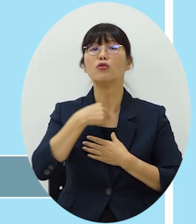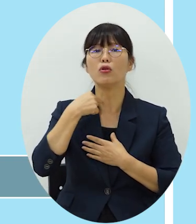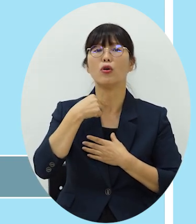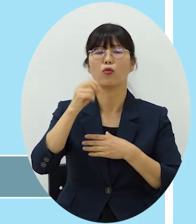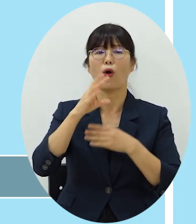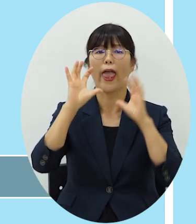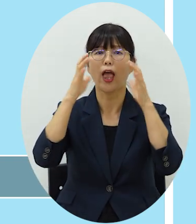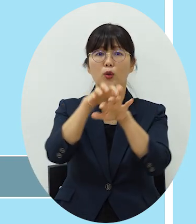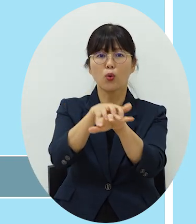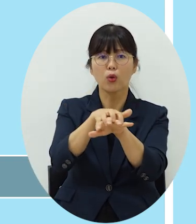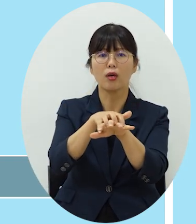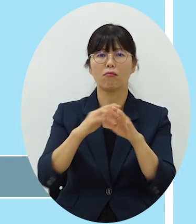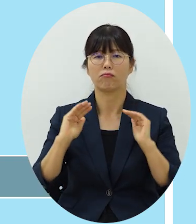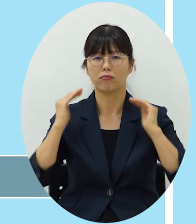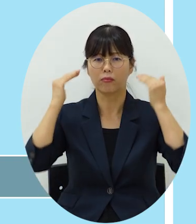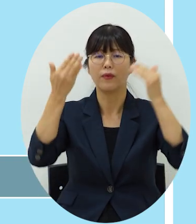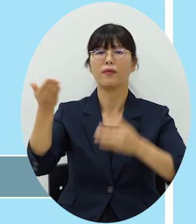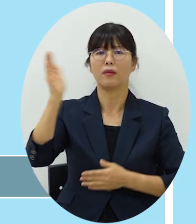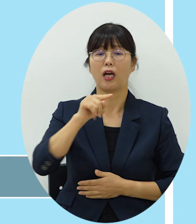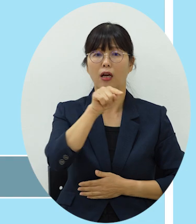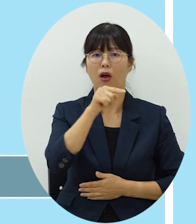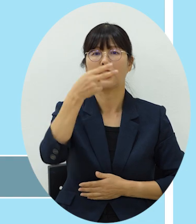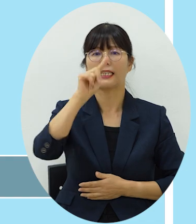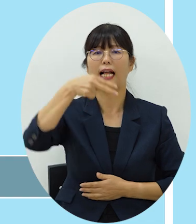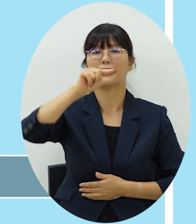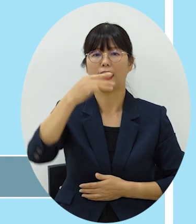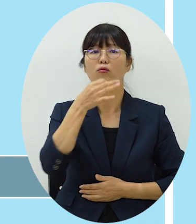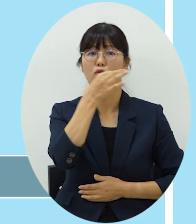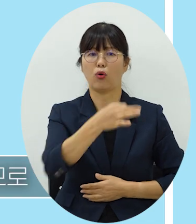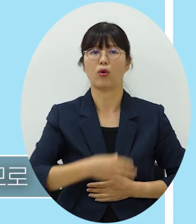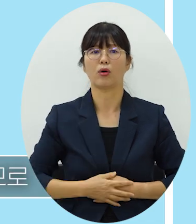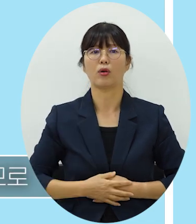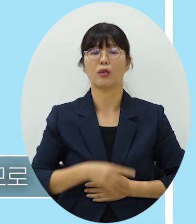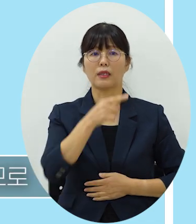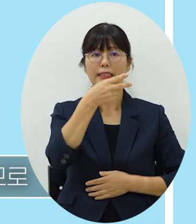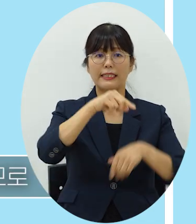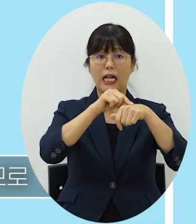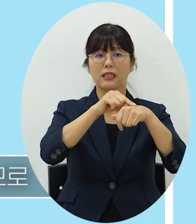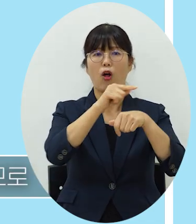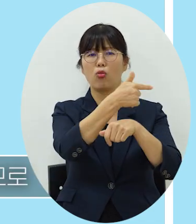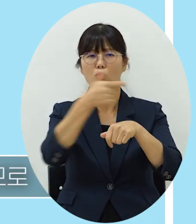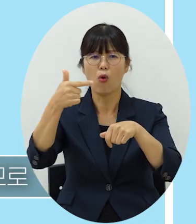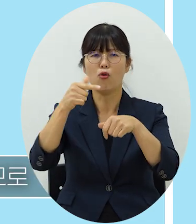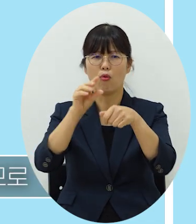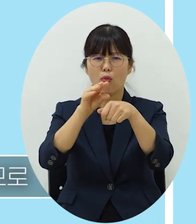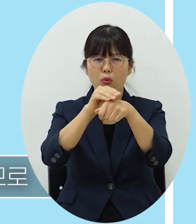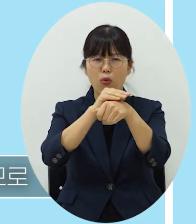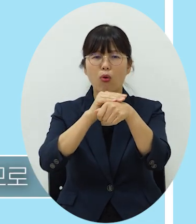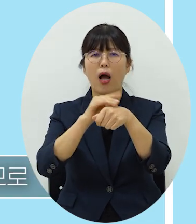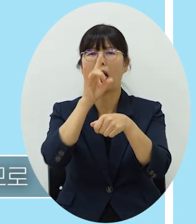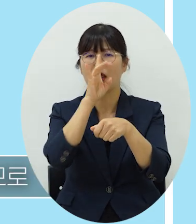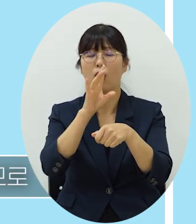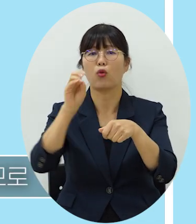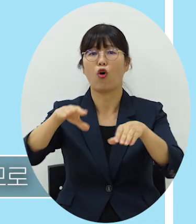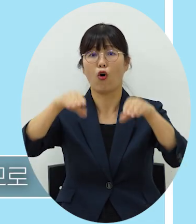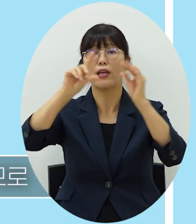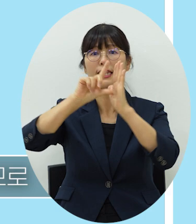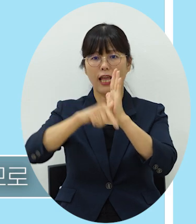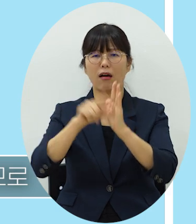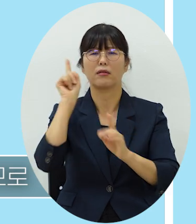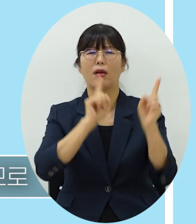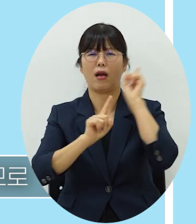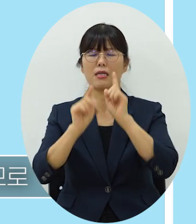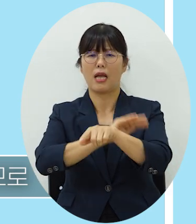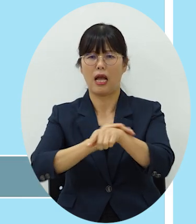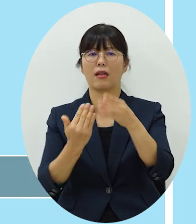유가 조직이 자라나게 되는데 이를 덧살이라 하기도 합니다. 덧살은 너무 축축해도 안 되지만 건조한 경우에는 상처가